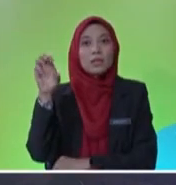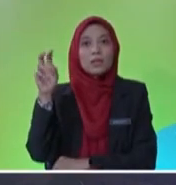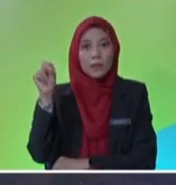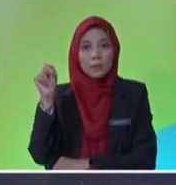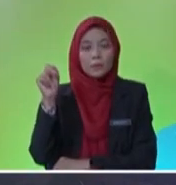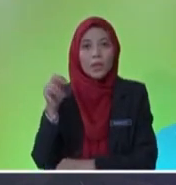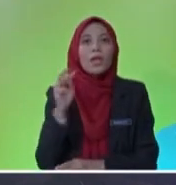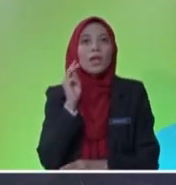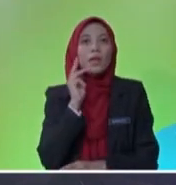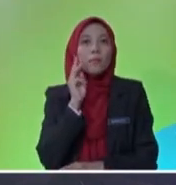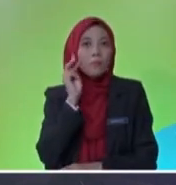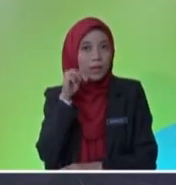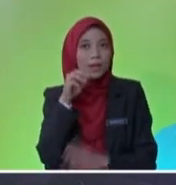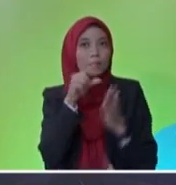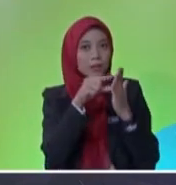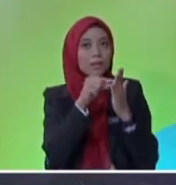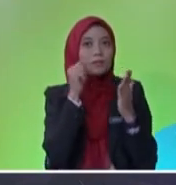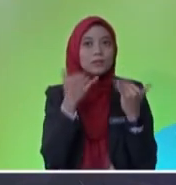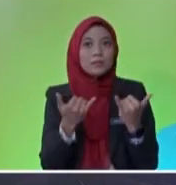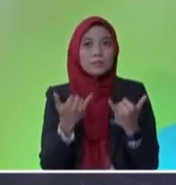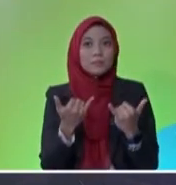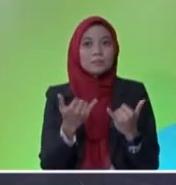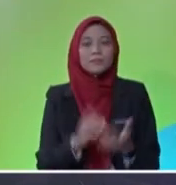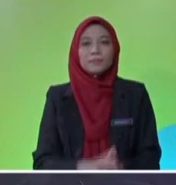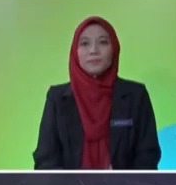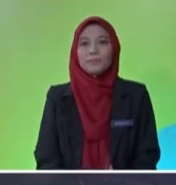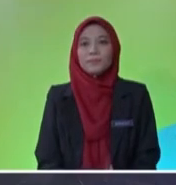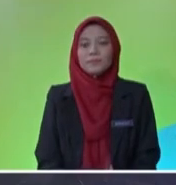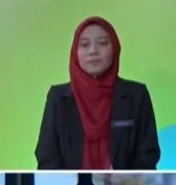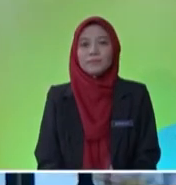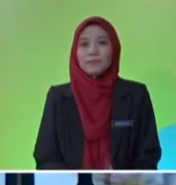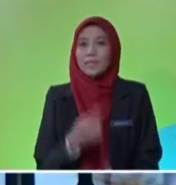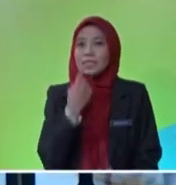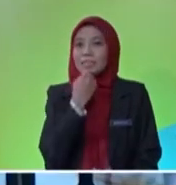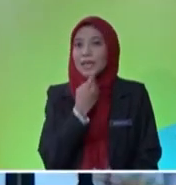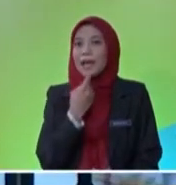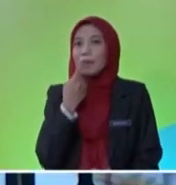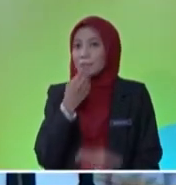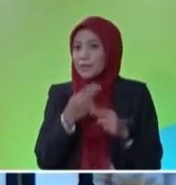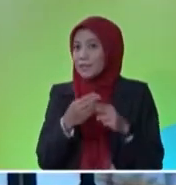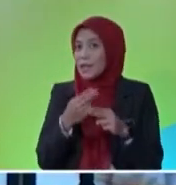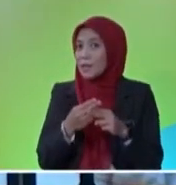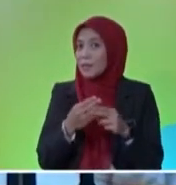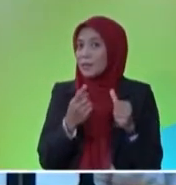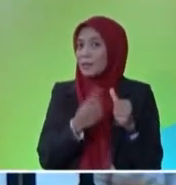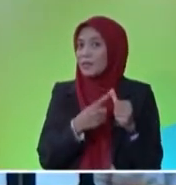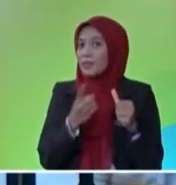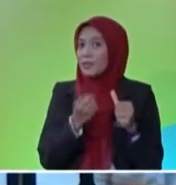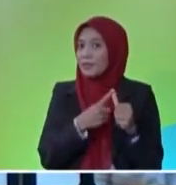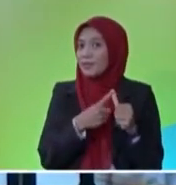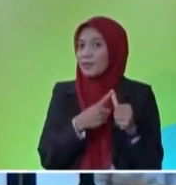dipilih sekarang fisik oleh Oke kita pilih cupcup Siapakah yang akhirnya menjadi yang pertama